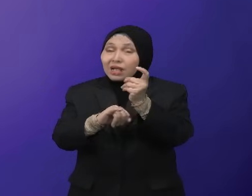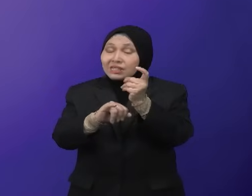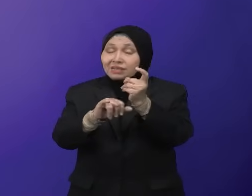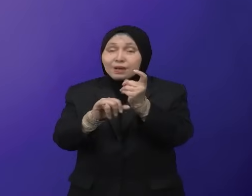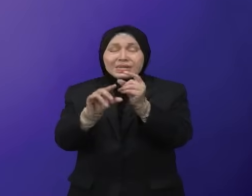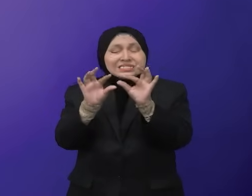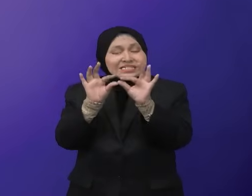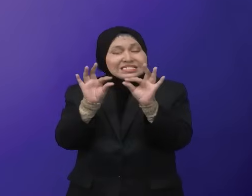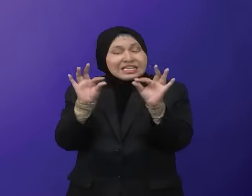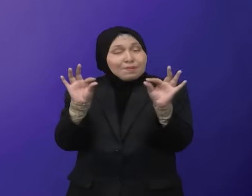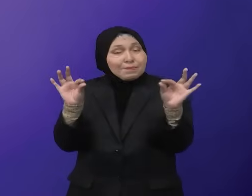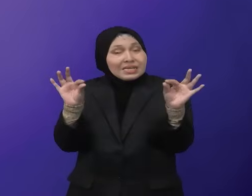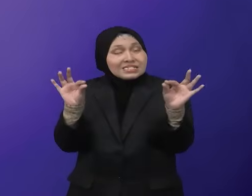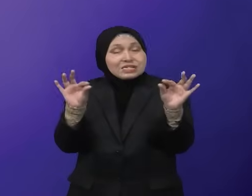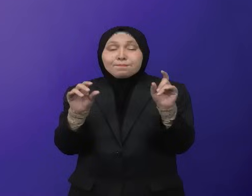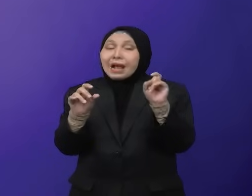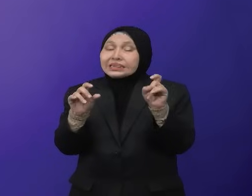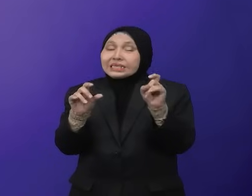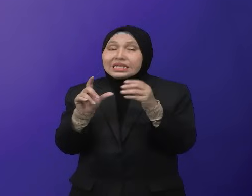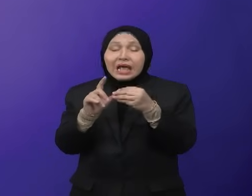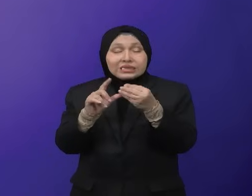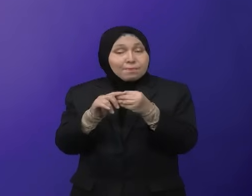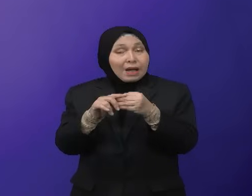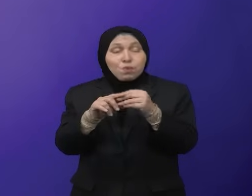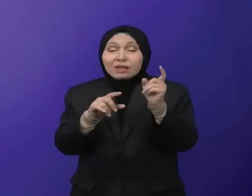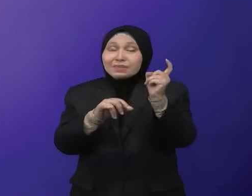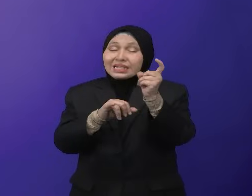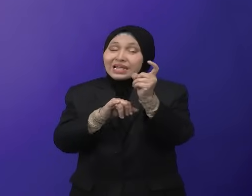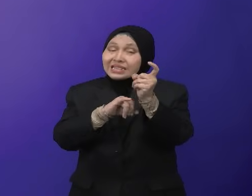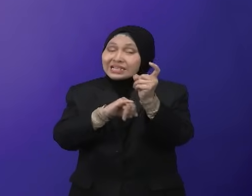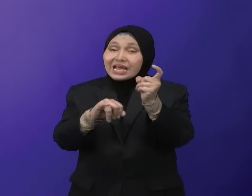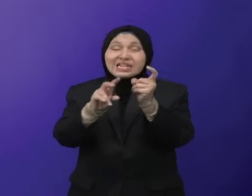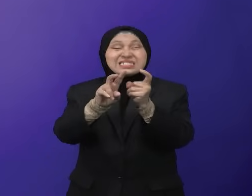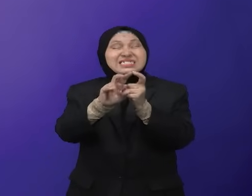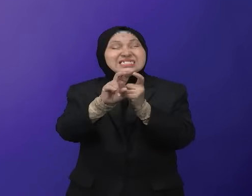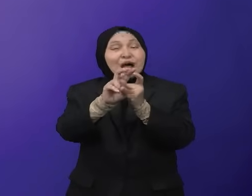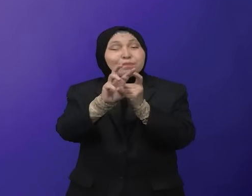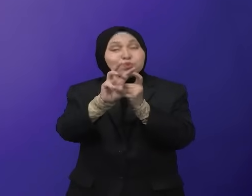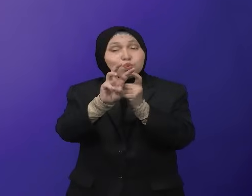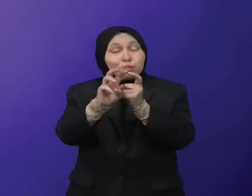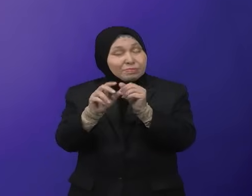dengan nipis. Dia mati ke ataupun dia berbaris di bawah dan disabdu sekali. Nipis.